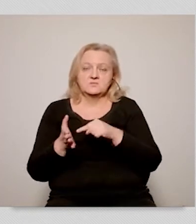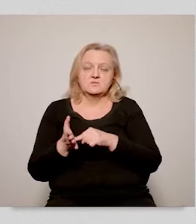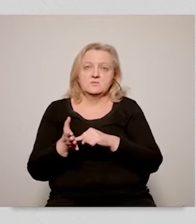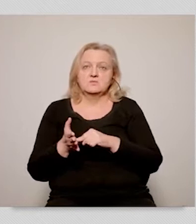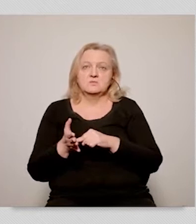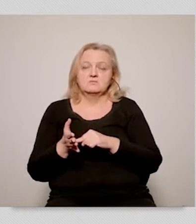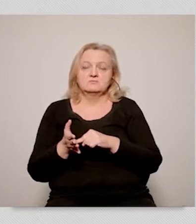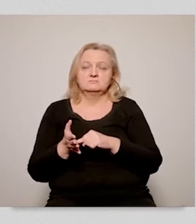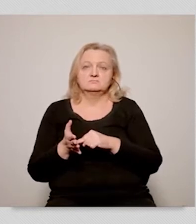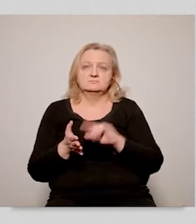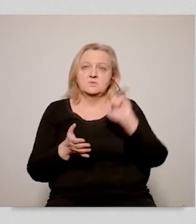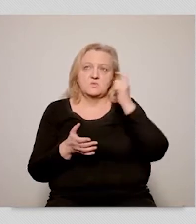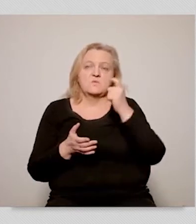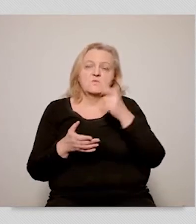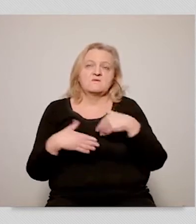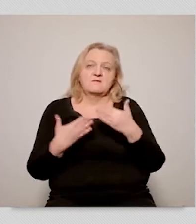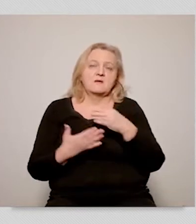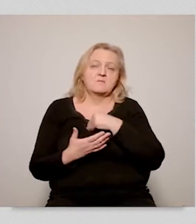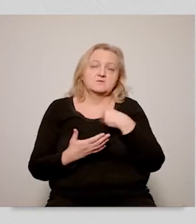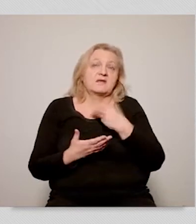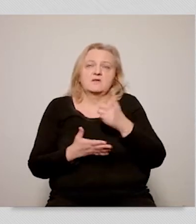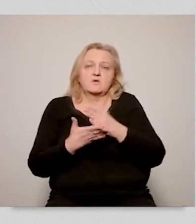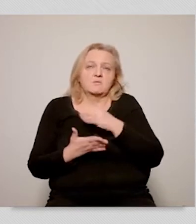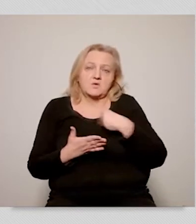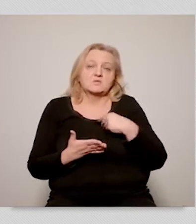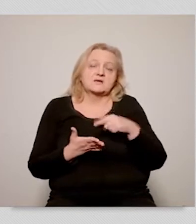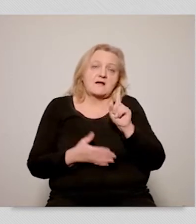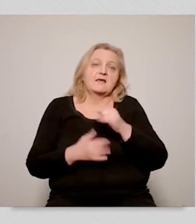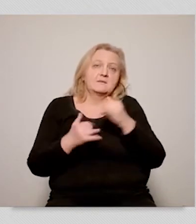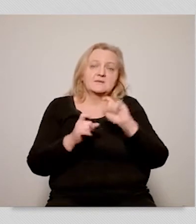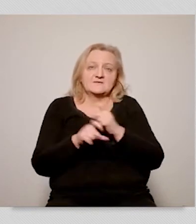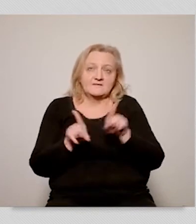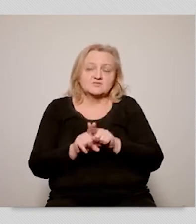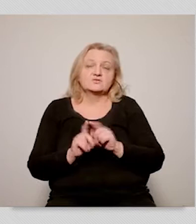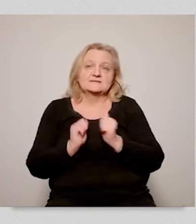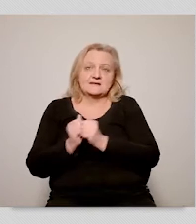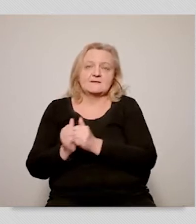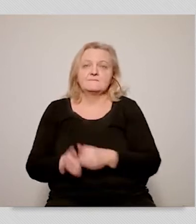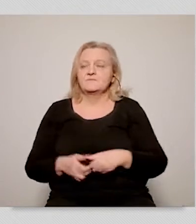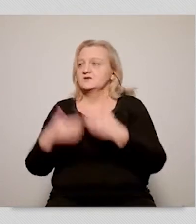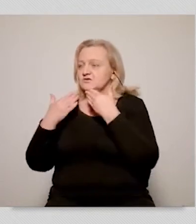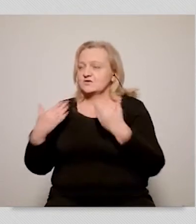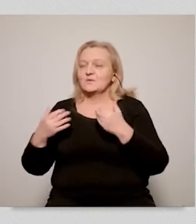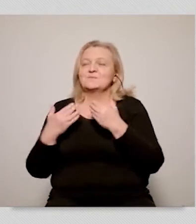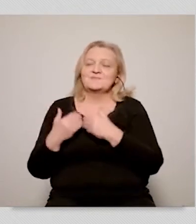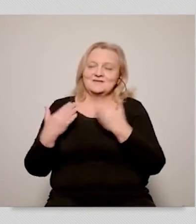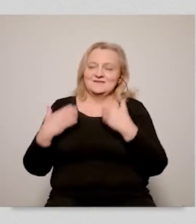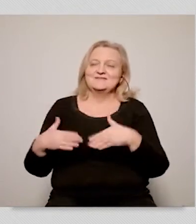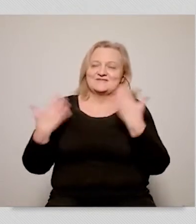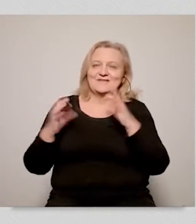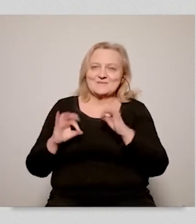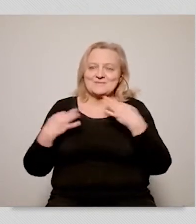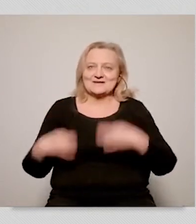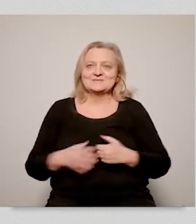kluczowym dzisiaj dla Polski, nie tylko dla Polski wyzwaniem. Edwin, bardzo proszę. Dziękuję bardzo. Dzień dobry Państwu.